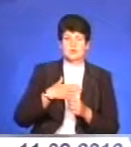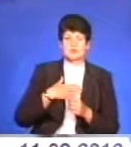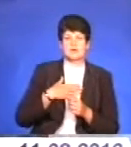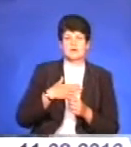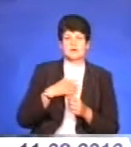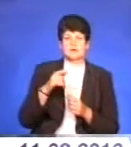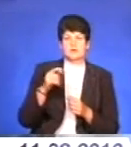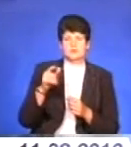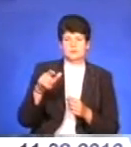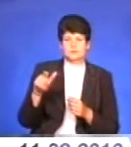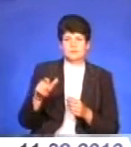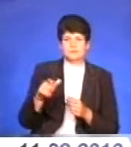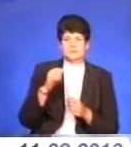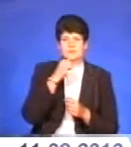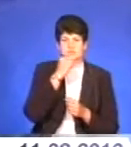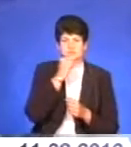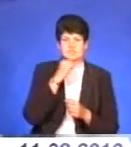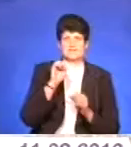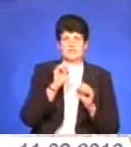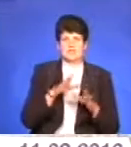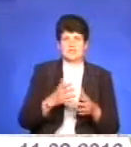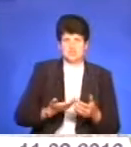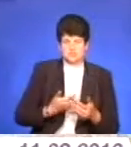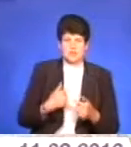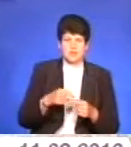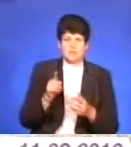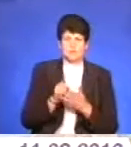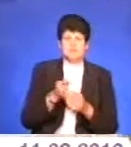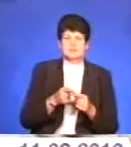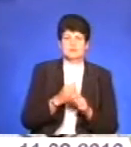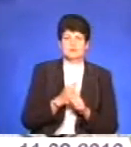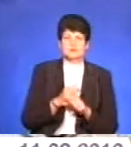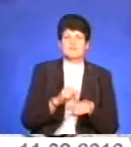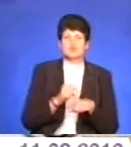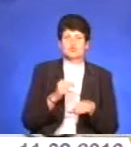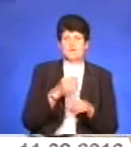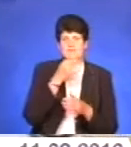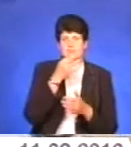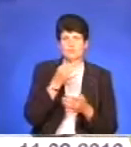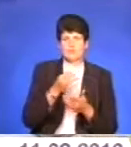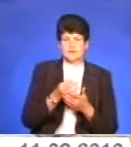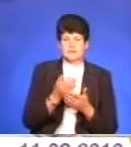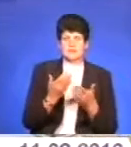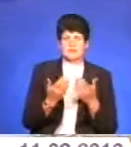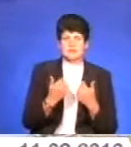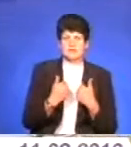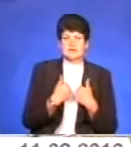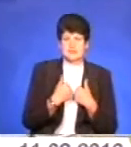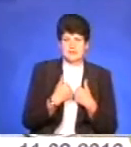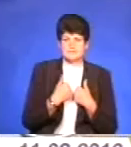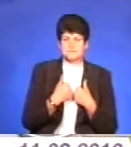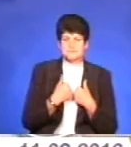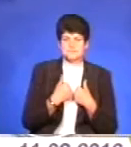віддавали життя, то я мусив тут це зробити. Відчуття відповідальності, але я якби